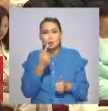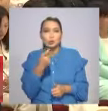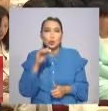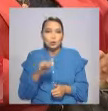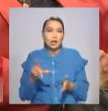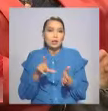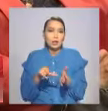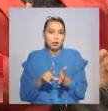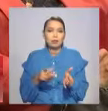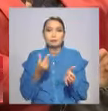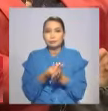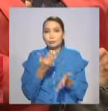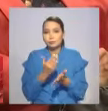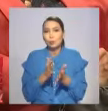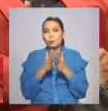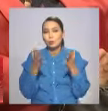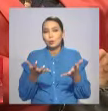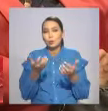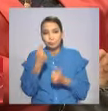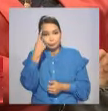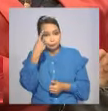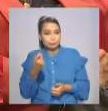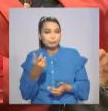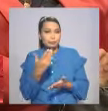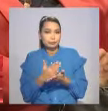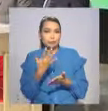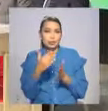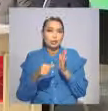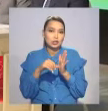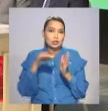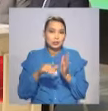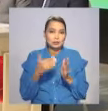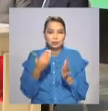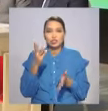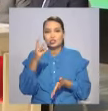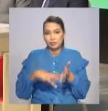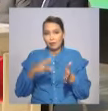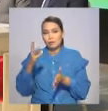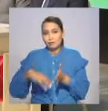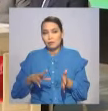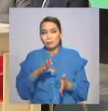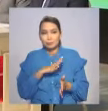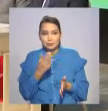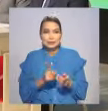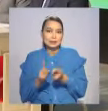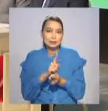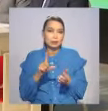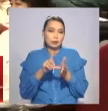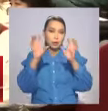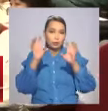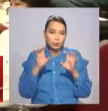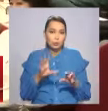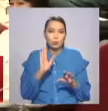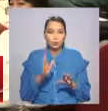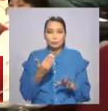тысяч налогоплательщиков. Большинство получило предупреждение, но 5-6 тысяч подверглись штрафу. Изменения в налоговом кодексе